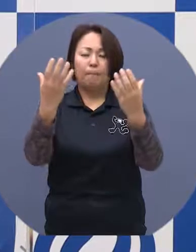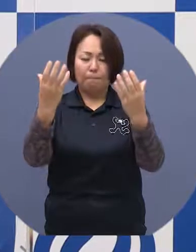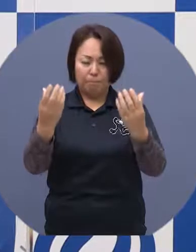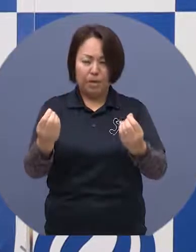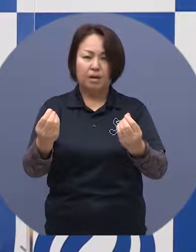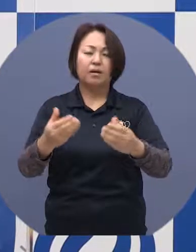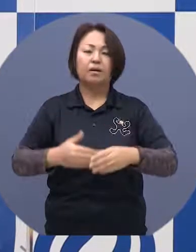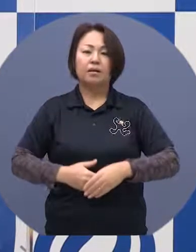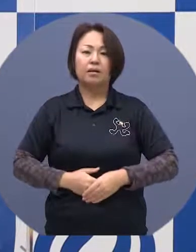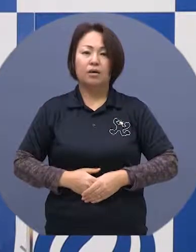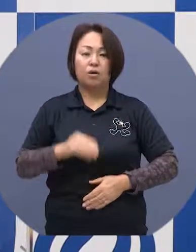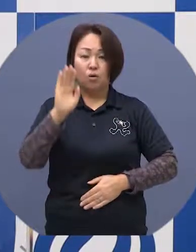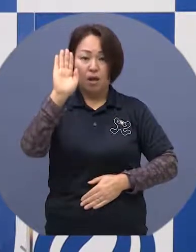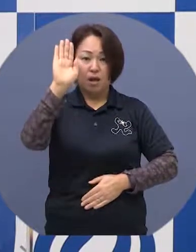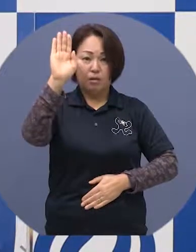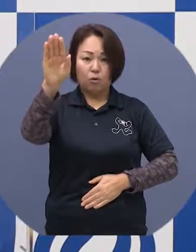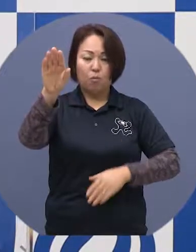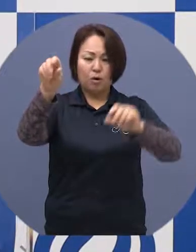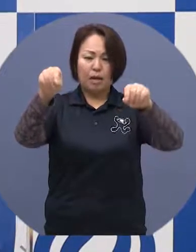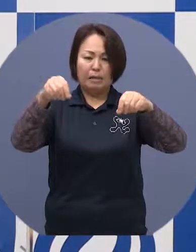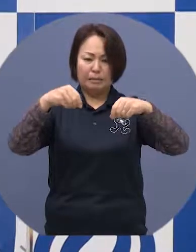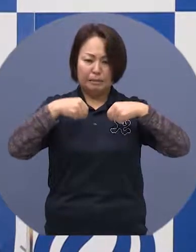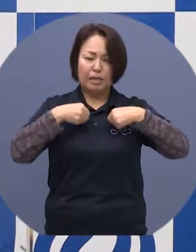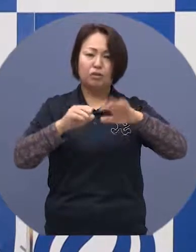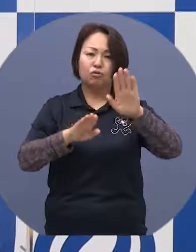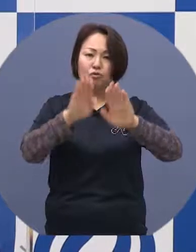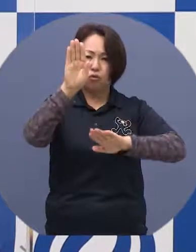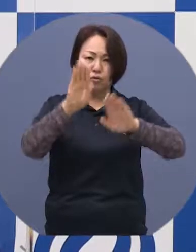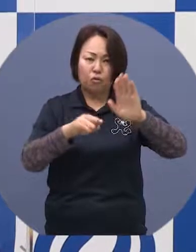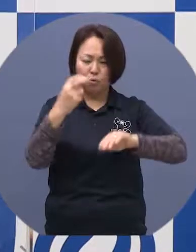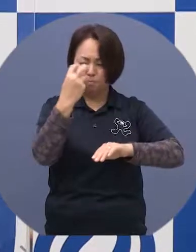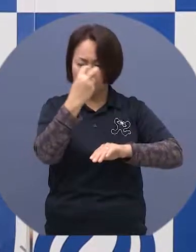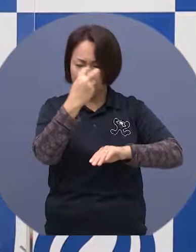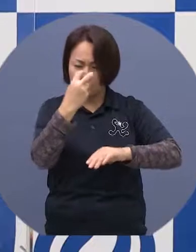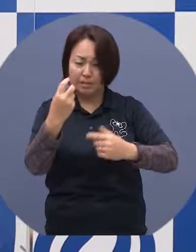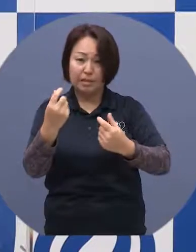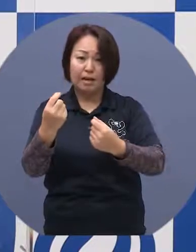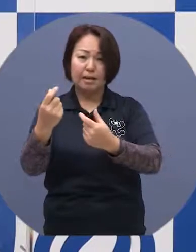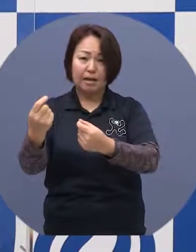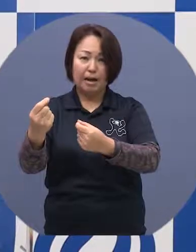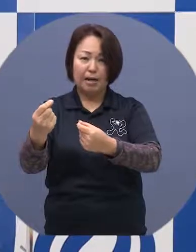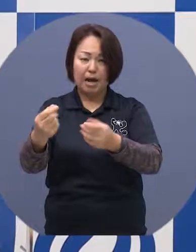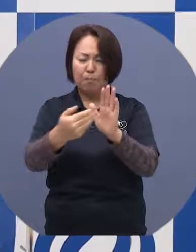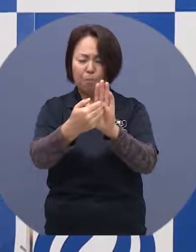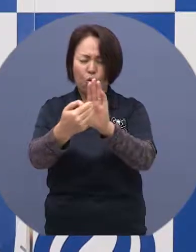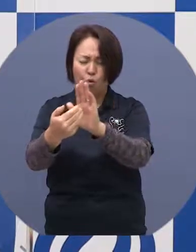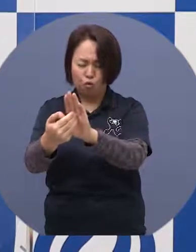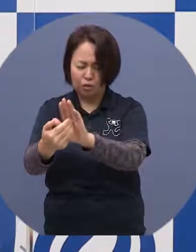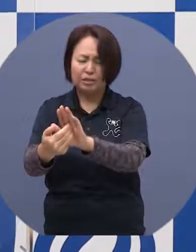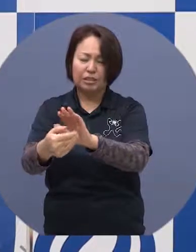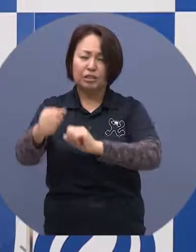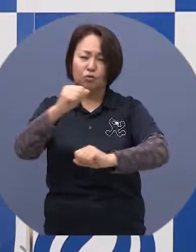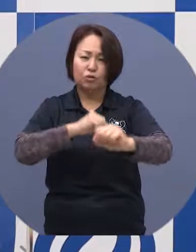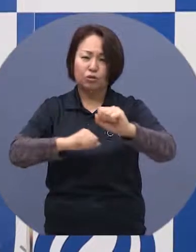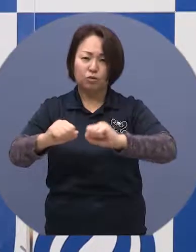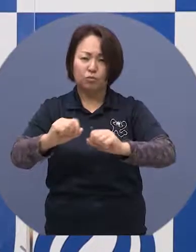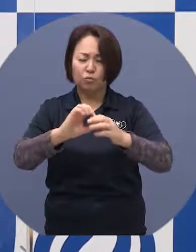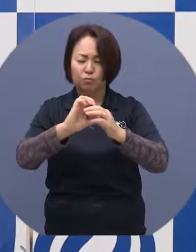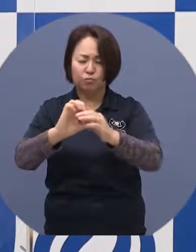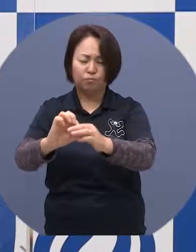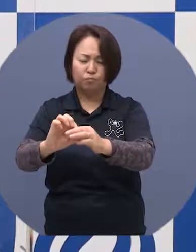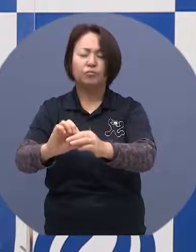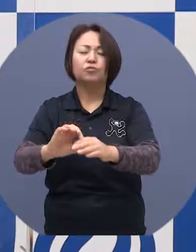あります今後とも感染状況を注視しながら感染拡大防止の取り組みを進めてまいる所存でござい